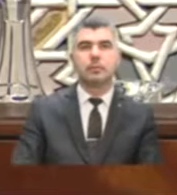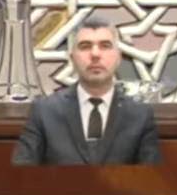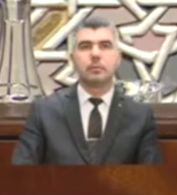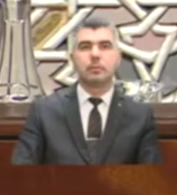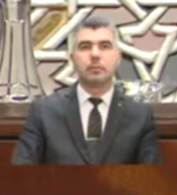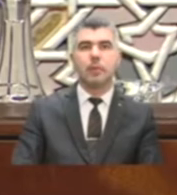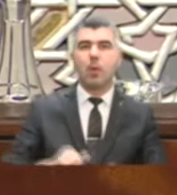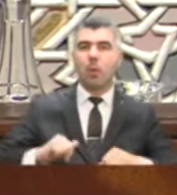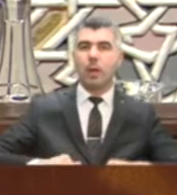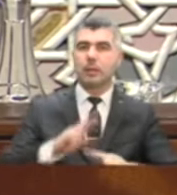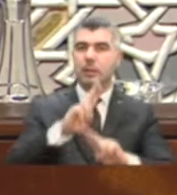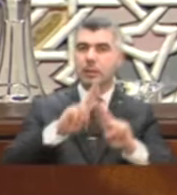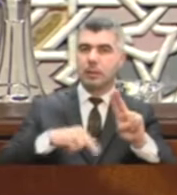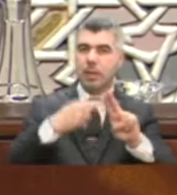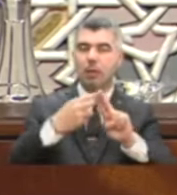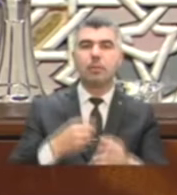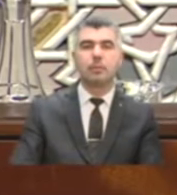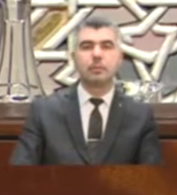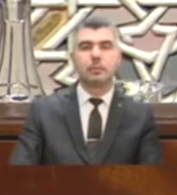السيدة الوزيرة.